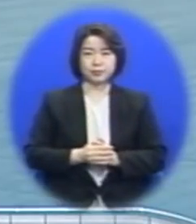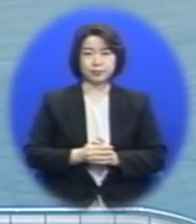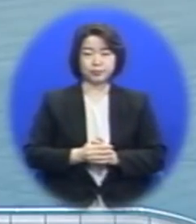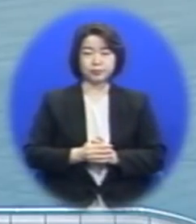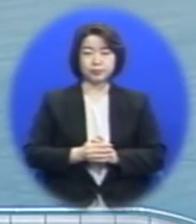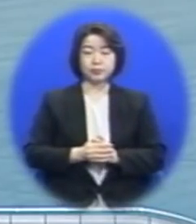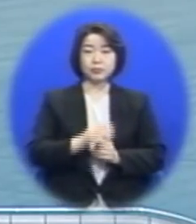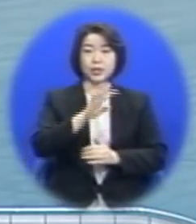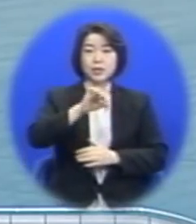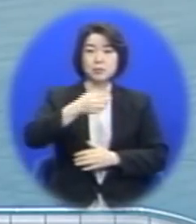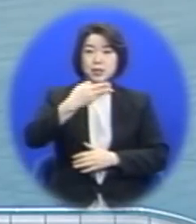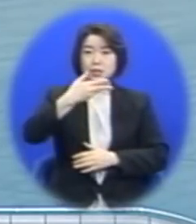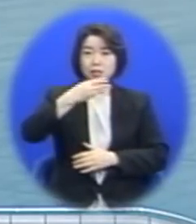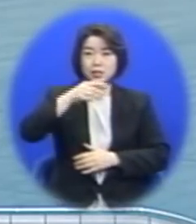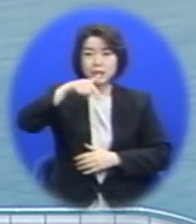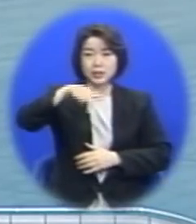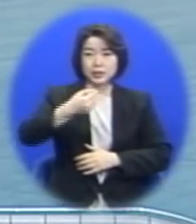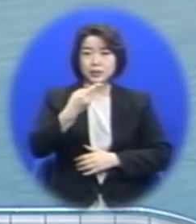빌리 그레이엄 목사님이